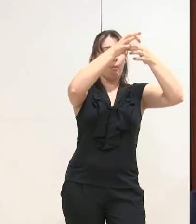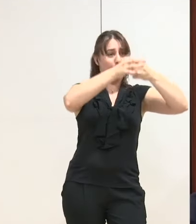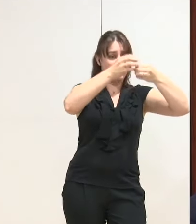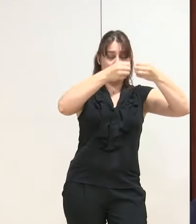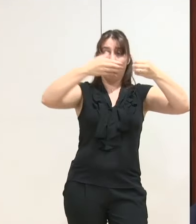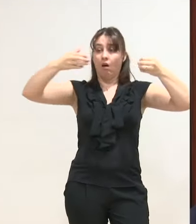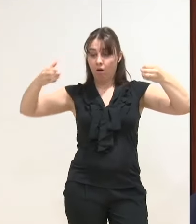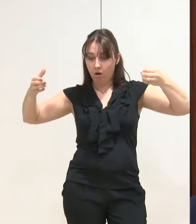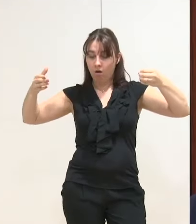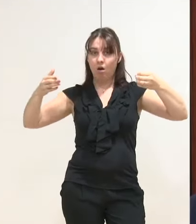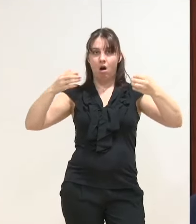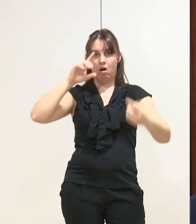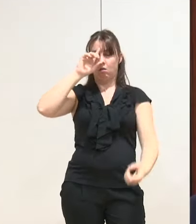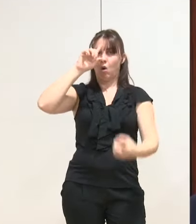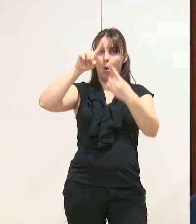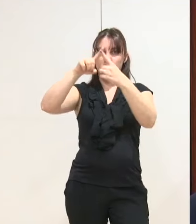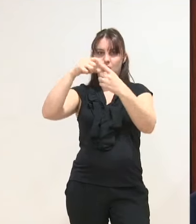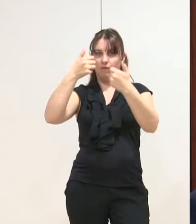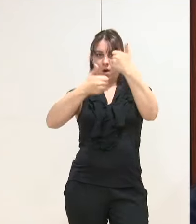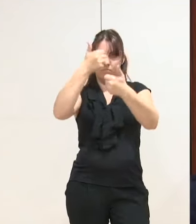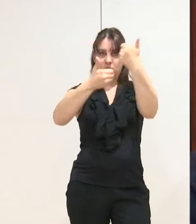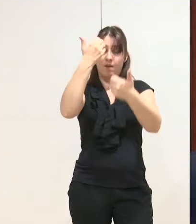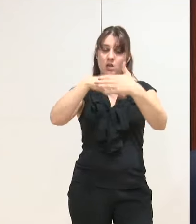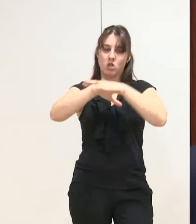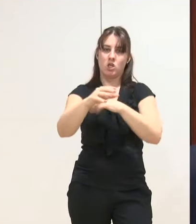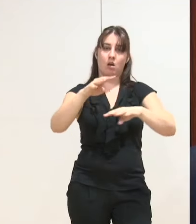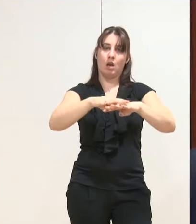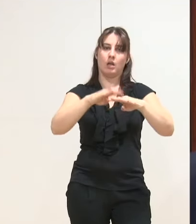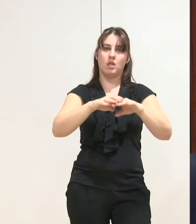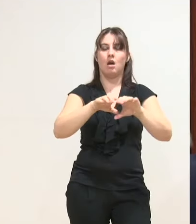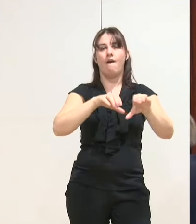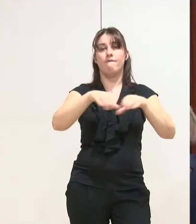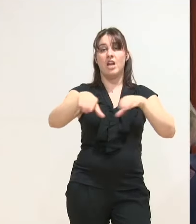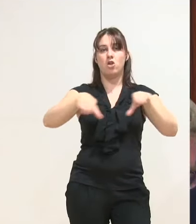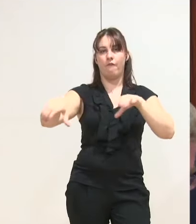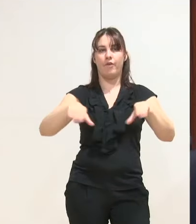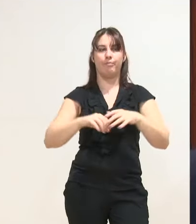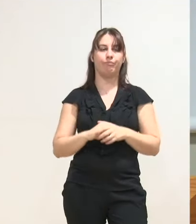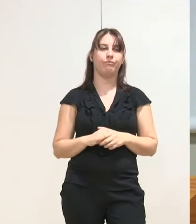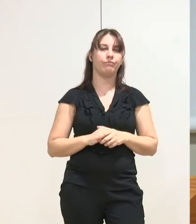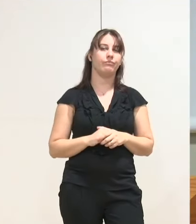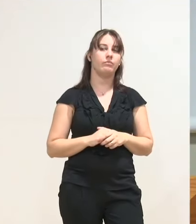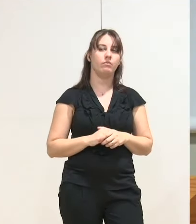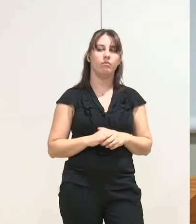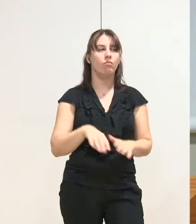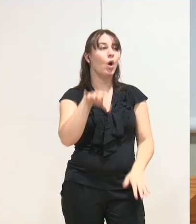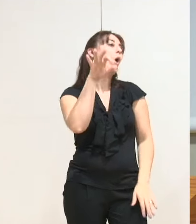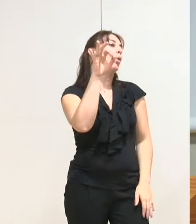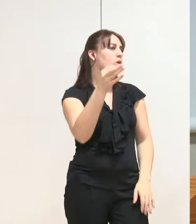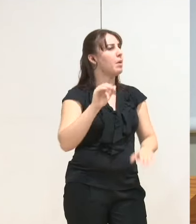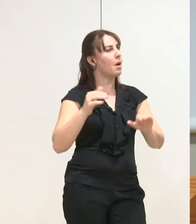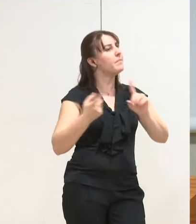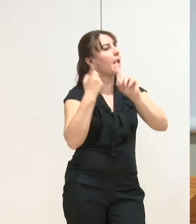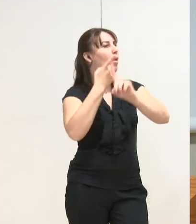l'ampleur du défi grenoblois entre autres sur la villeeneuve oui euh c'est une partie c'est une partie